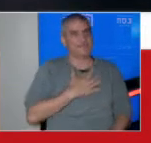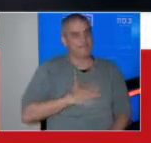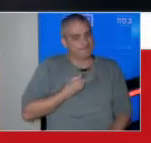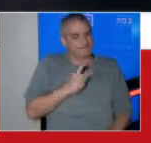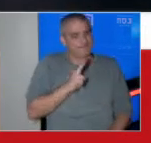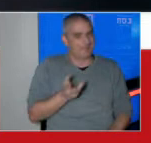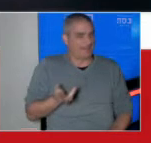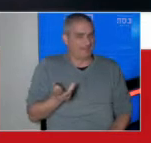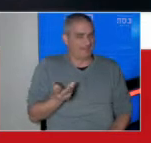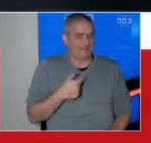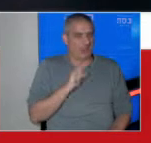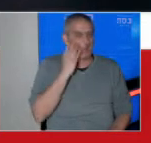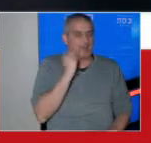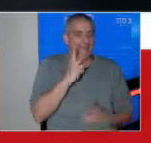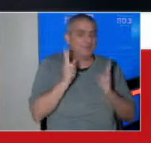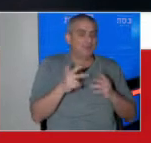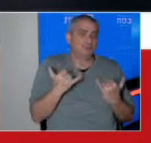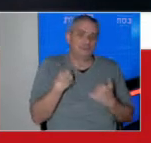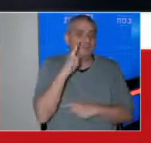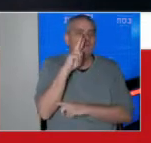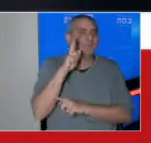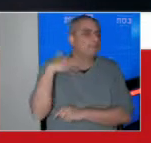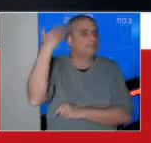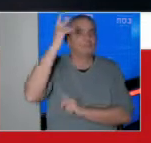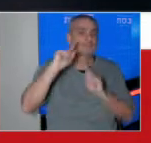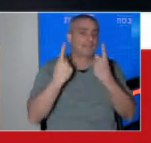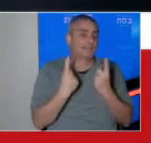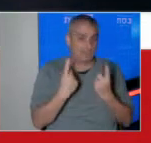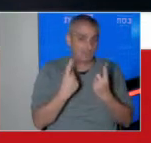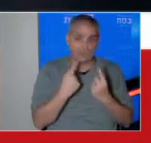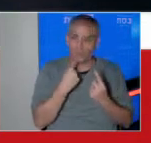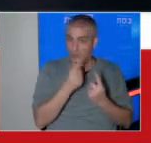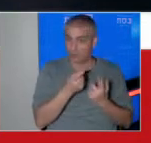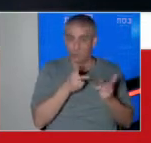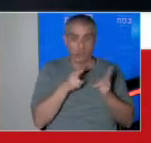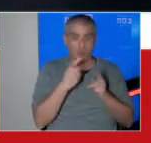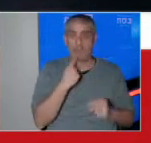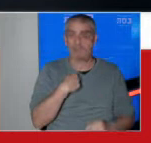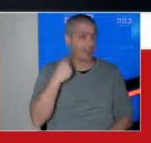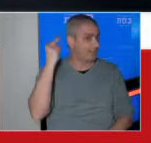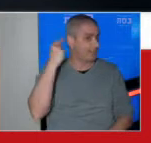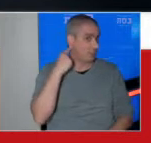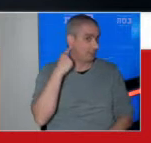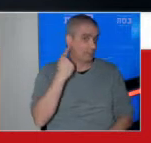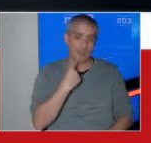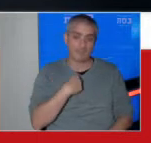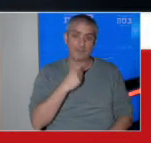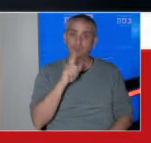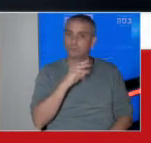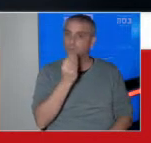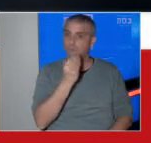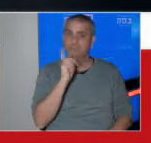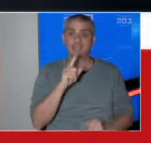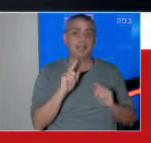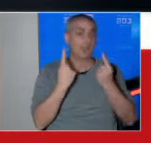אנחנו לא נהנים ממה שיש עכשיו, מסתכלים ישר מה שהולך לקרות. העורך רמז לי באוזנייה שיש משהו